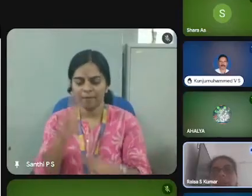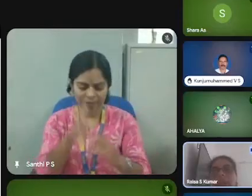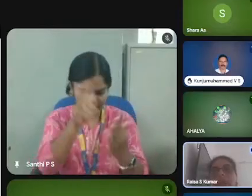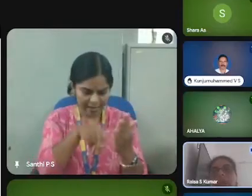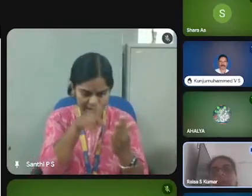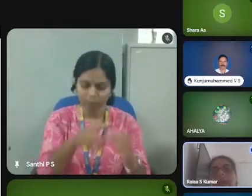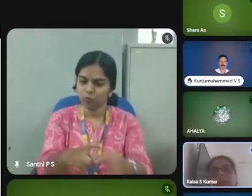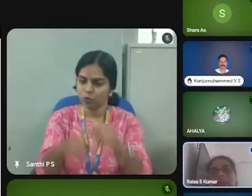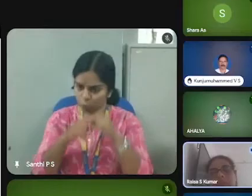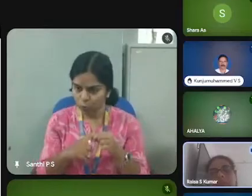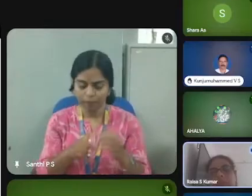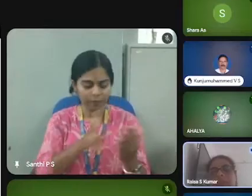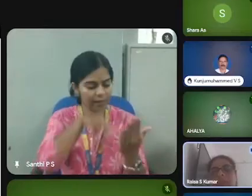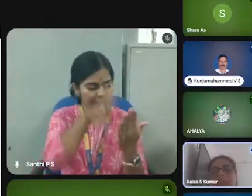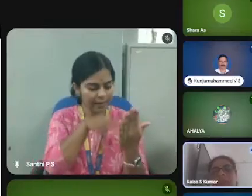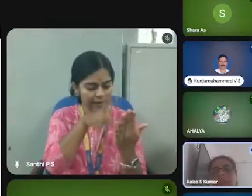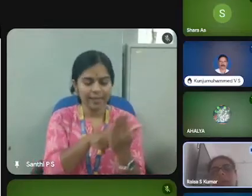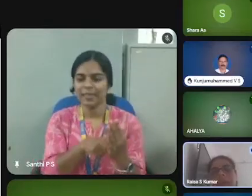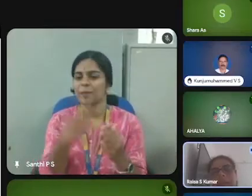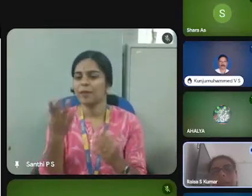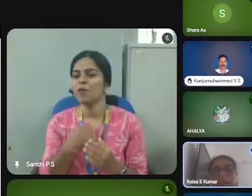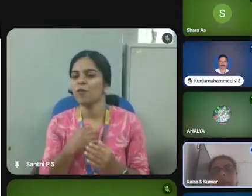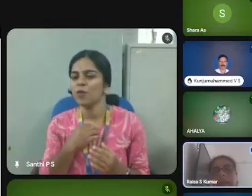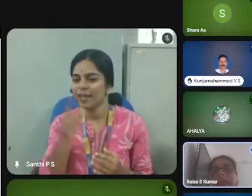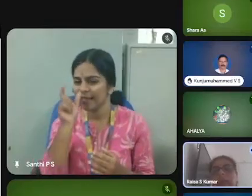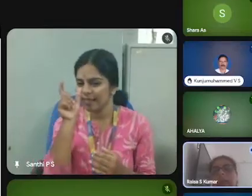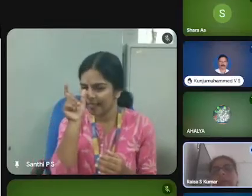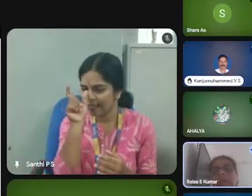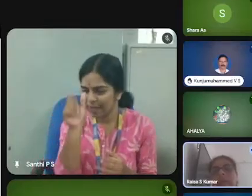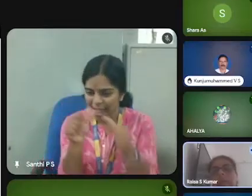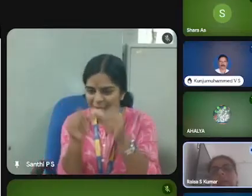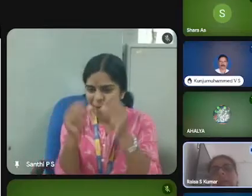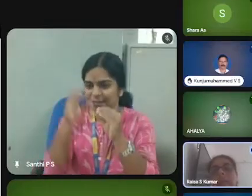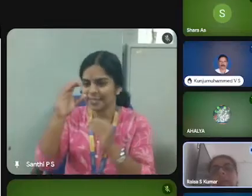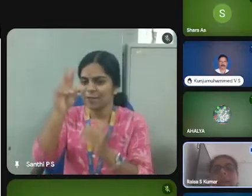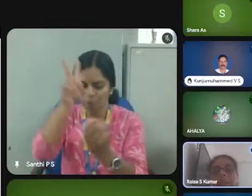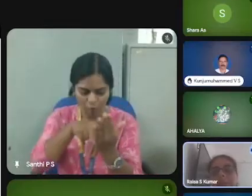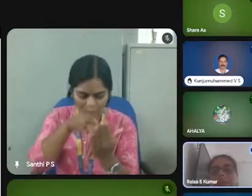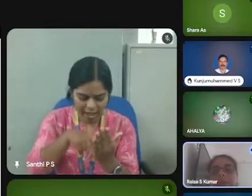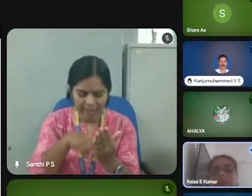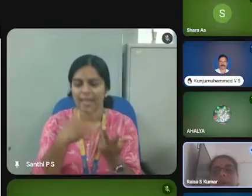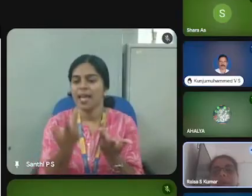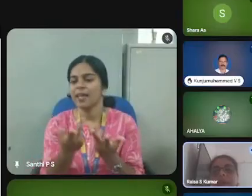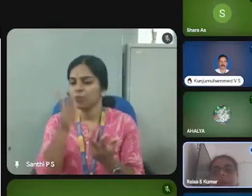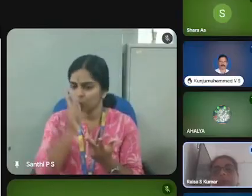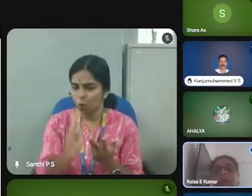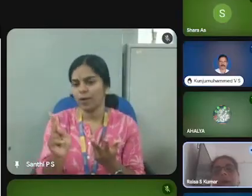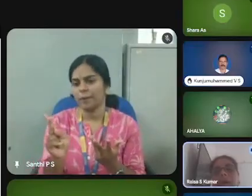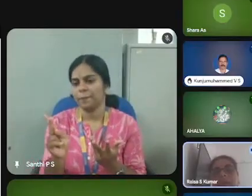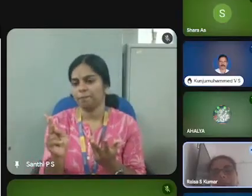ചോദിച്ചിട്ടുണ്ട്. സോ അതിന് ഫോണിക്സ്, പിന്നെ ലെറ്റേഴ്സ് വായിക്കുന്നത്, ഇതെല്ലാം എങ്ങനെയുണ്ടെന്ന് നോക്കണം.